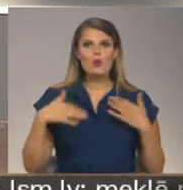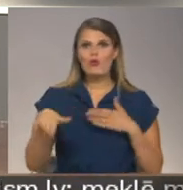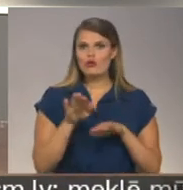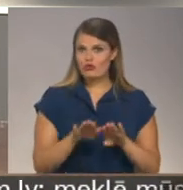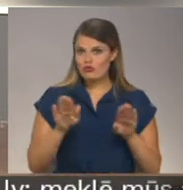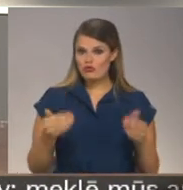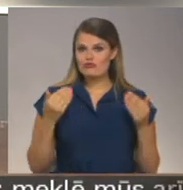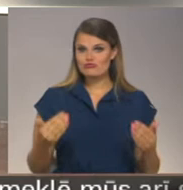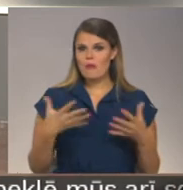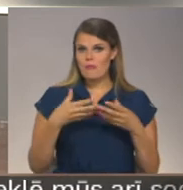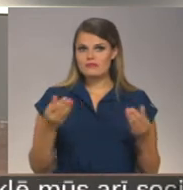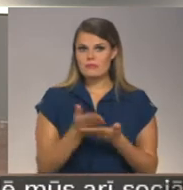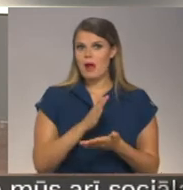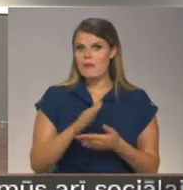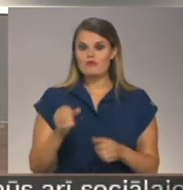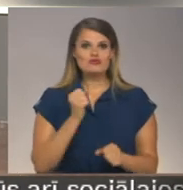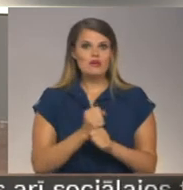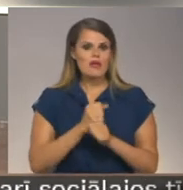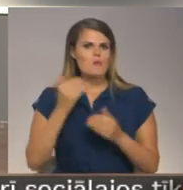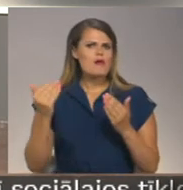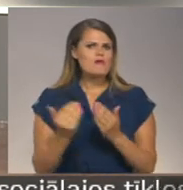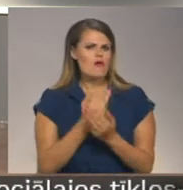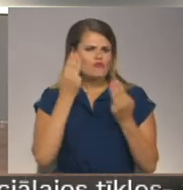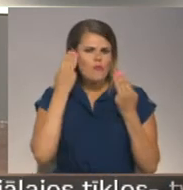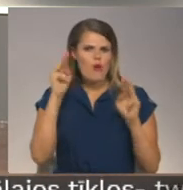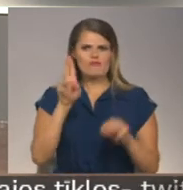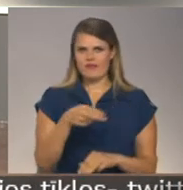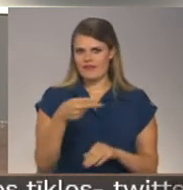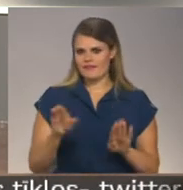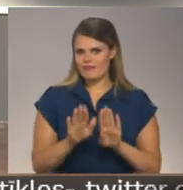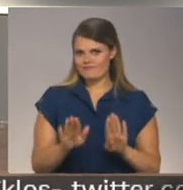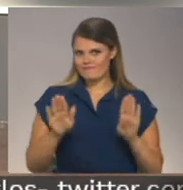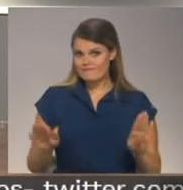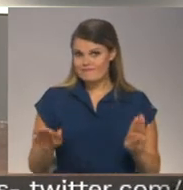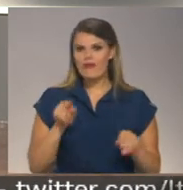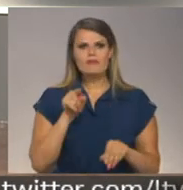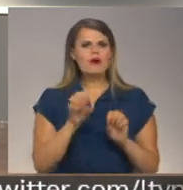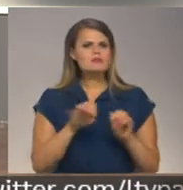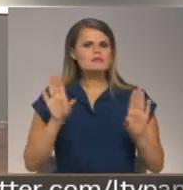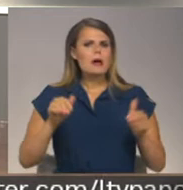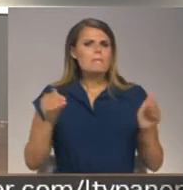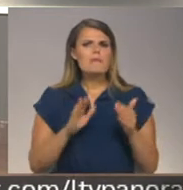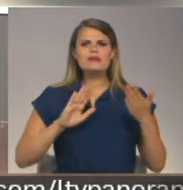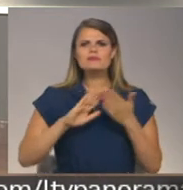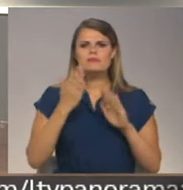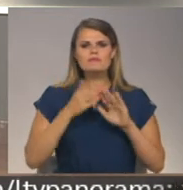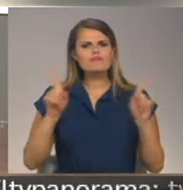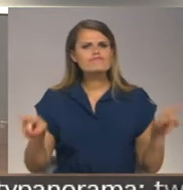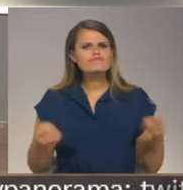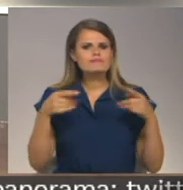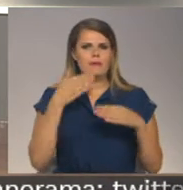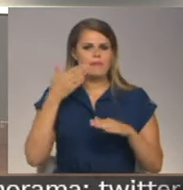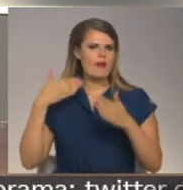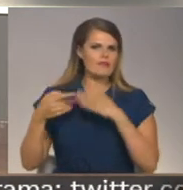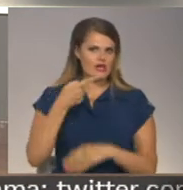muzeju šo pavasaru pabeiguši darbu pie jaunas un modernas digitālas ekspozīcijas. Tā stāsta par mazpilsētas